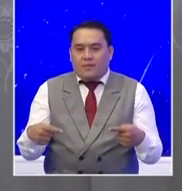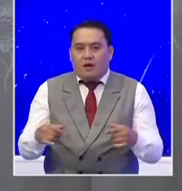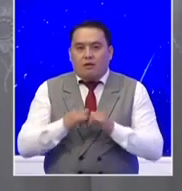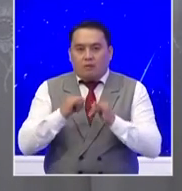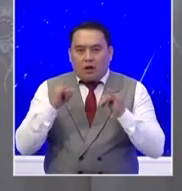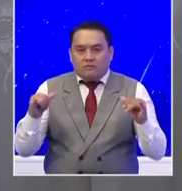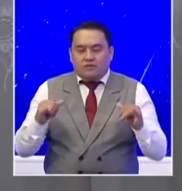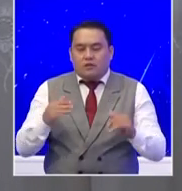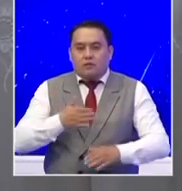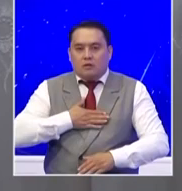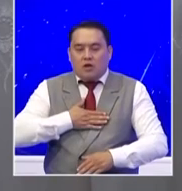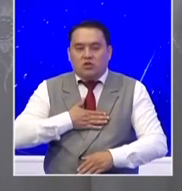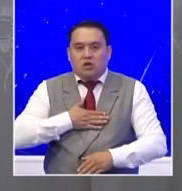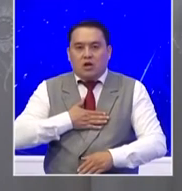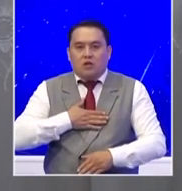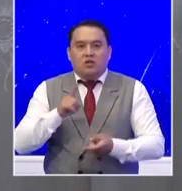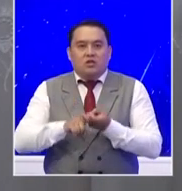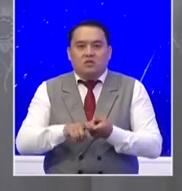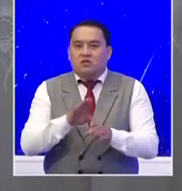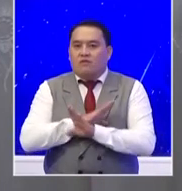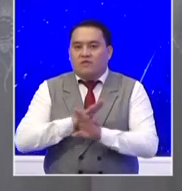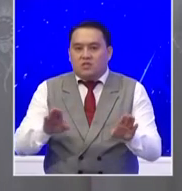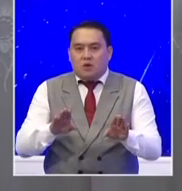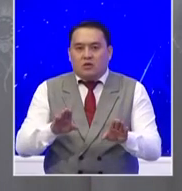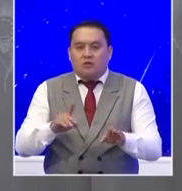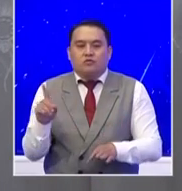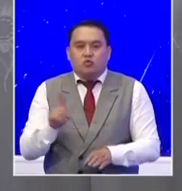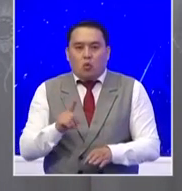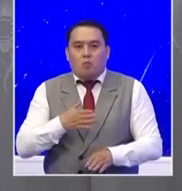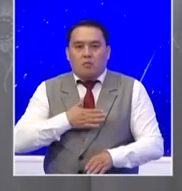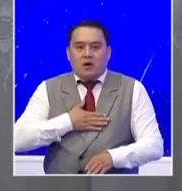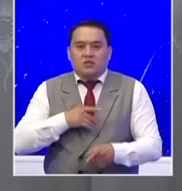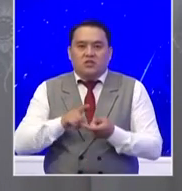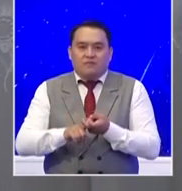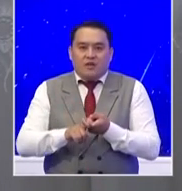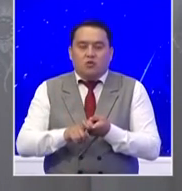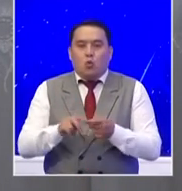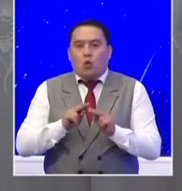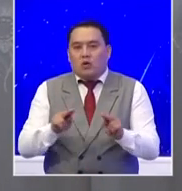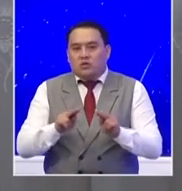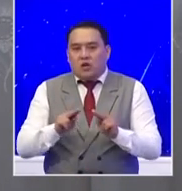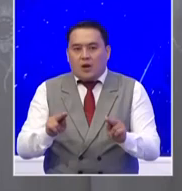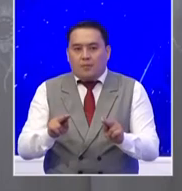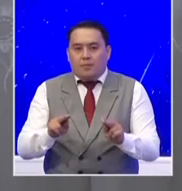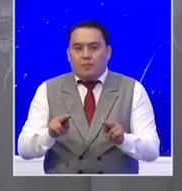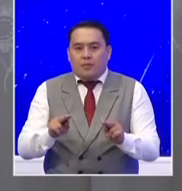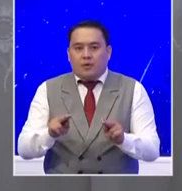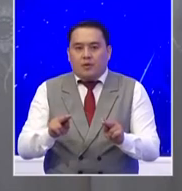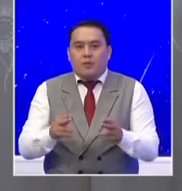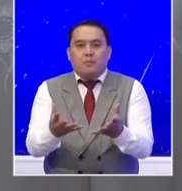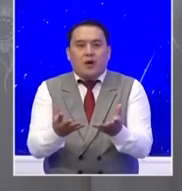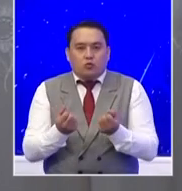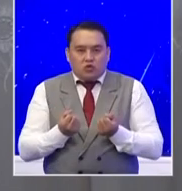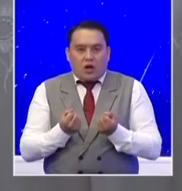наши другие навыки, вне зависимости от того, мы в реальном мире контактируем с учителем или онлайн, мы также